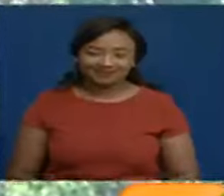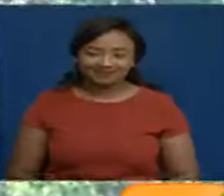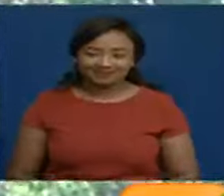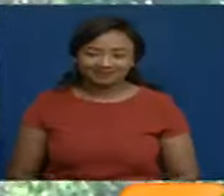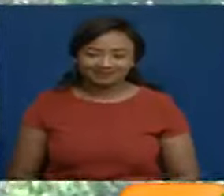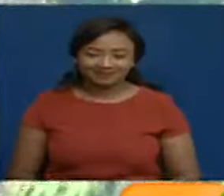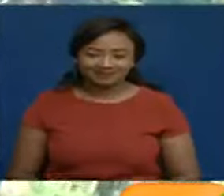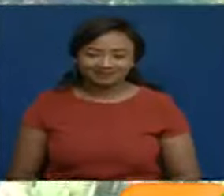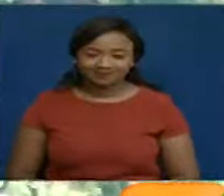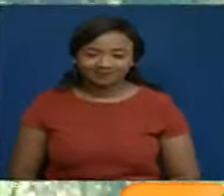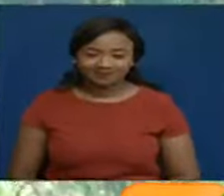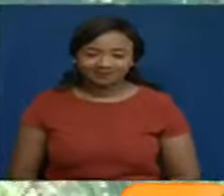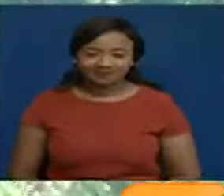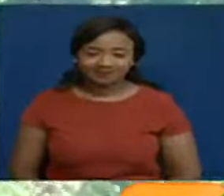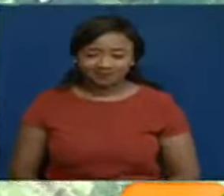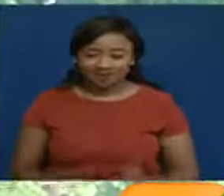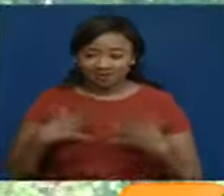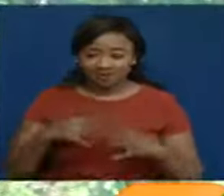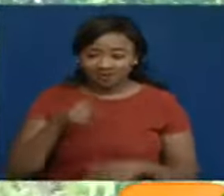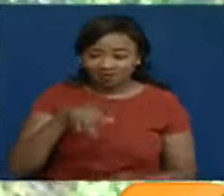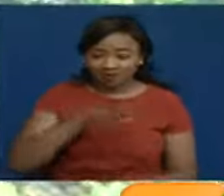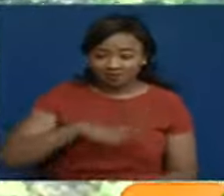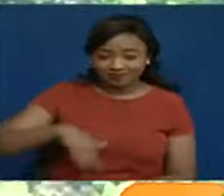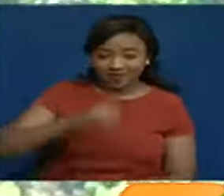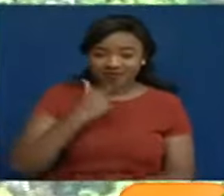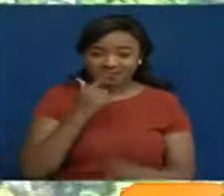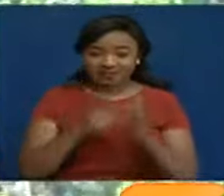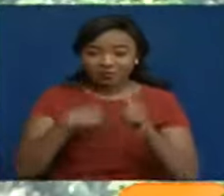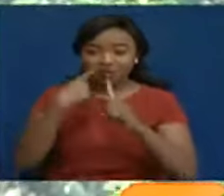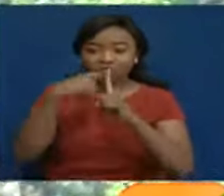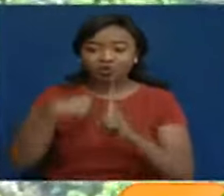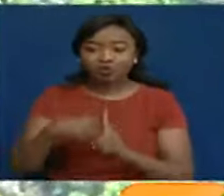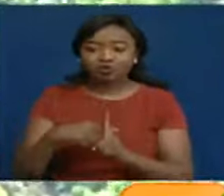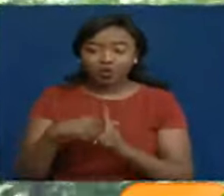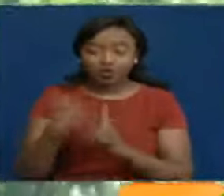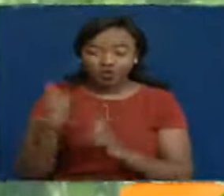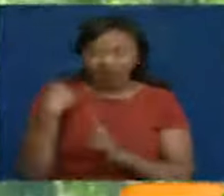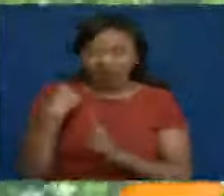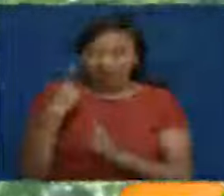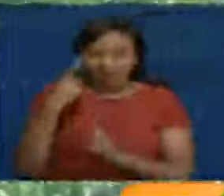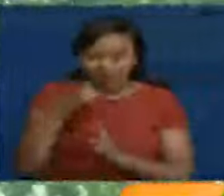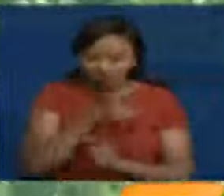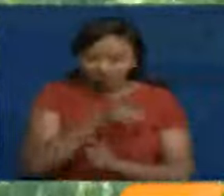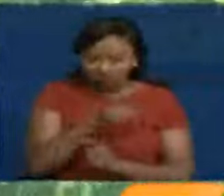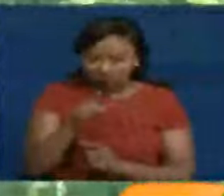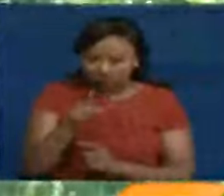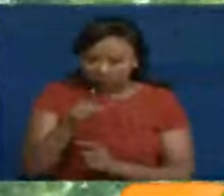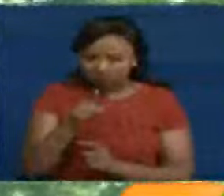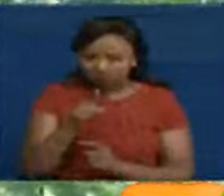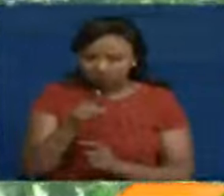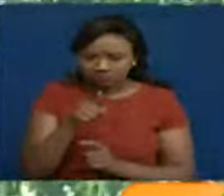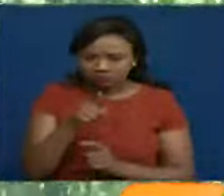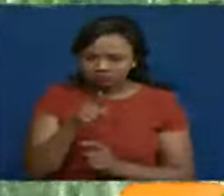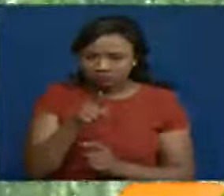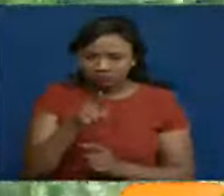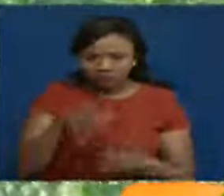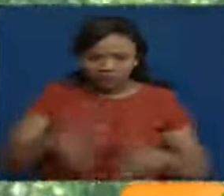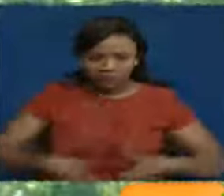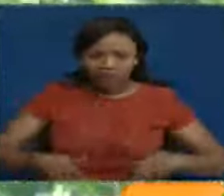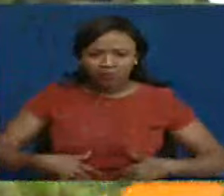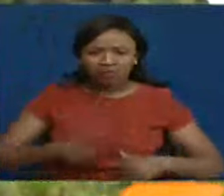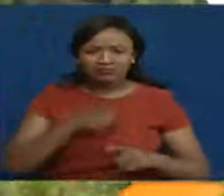Aya, kulingana na wakazi hapa, idadi ya nyani iliongezeka maradufu kuanzia mwisho wa mwaka jana baada ya maafisa wa